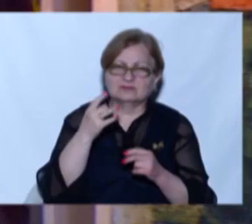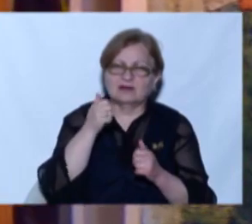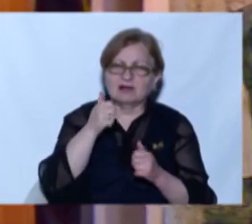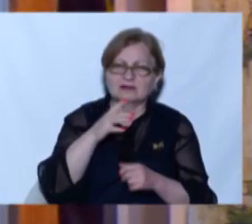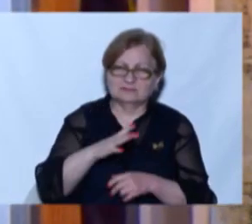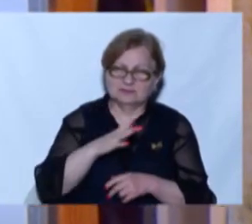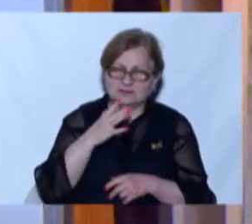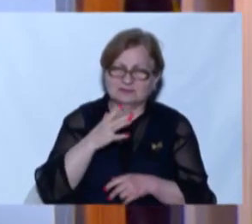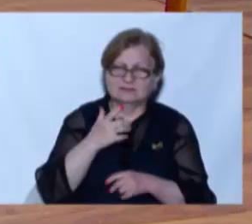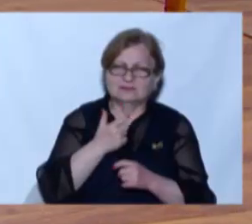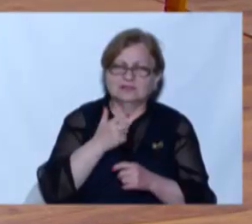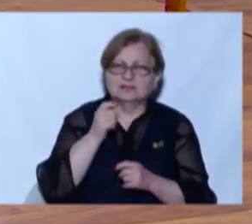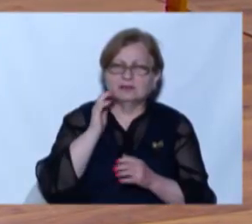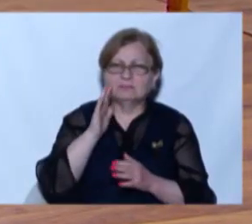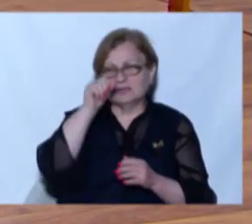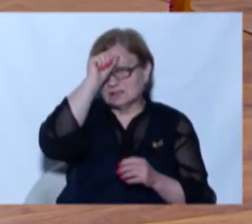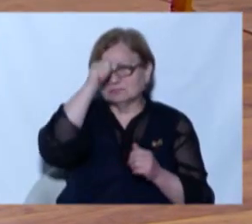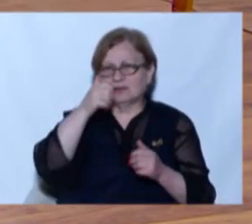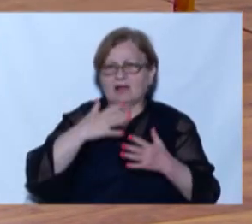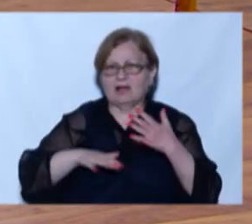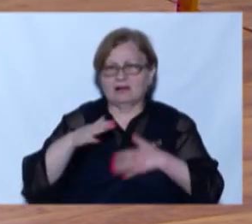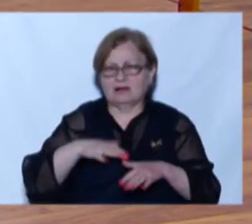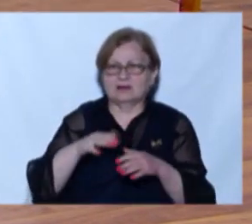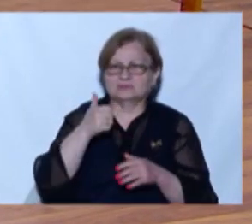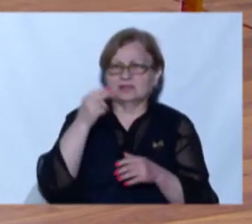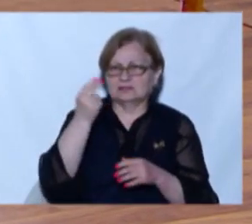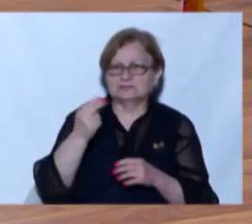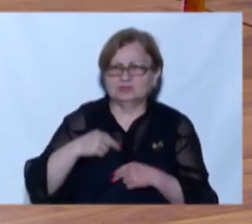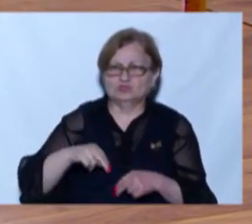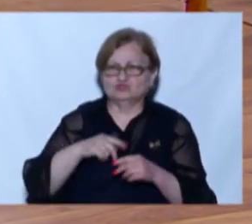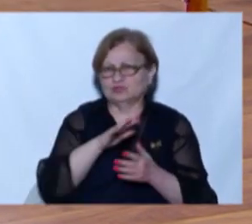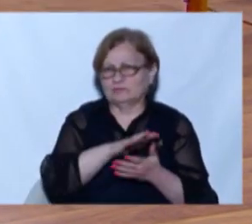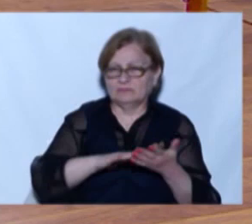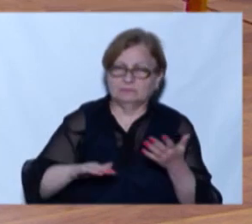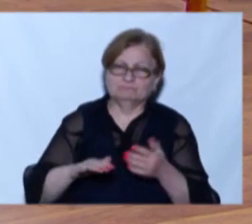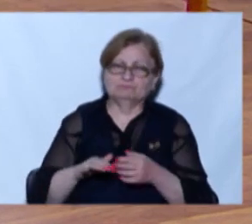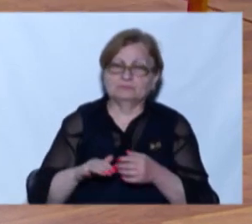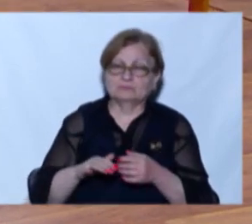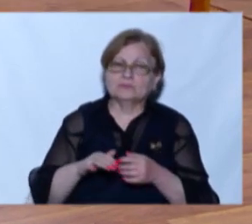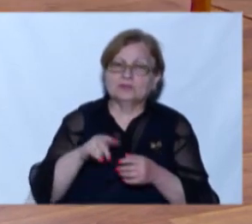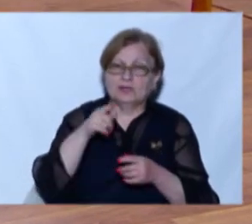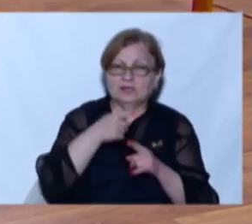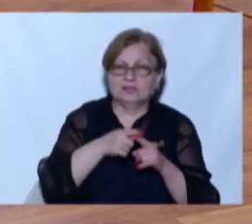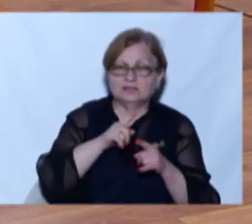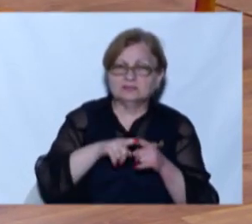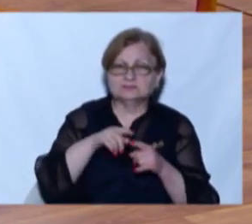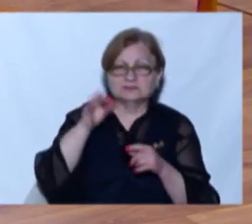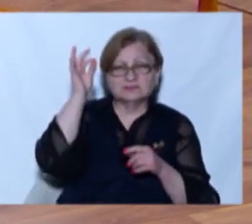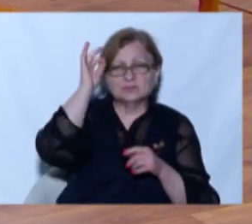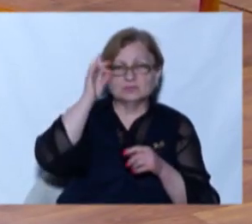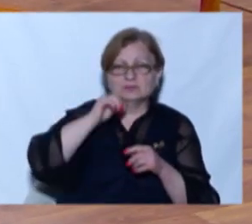ხალისით გამუშაოს ღმერთმა. მოგონებას მეგობარზე რეზო ესაძე ასრულებს